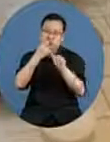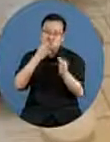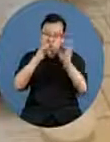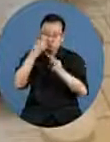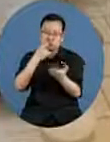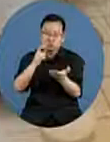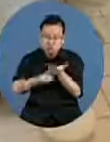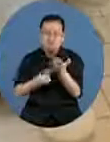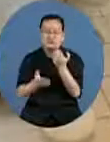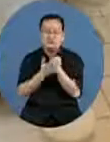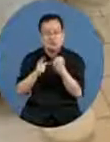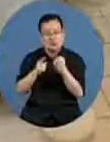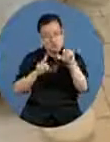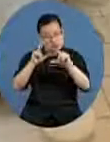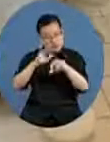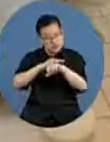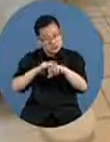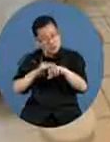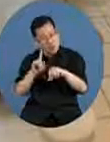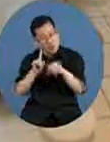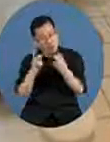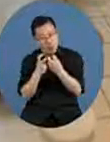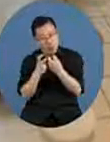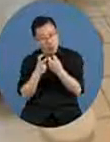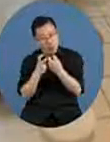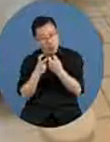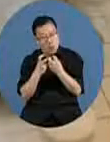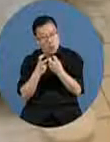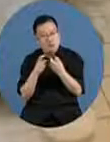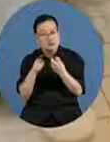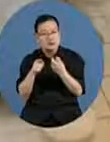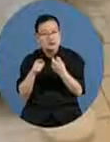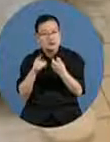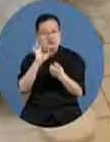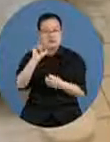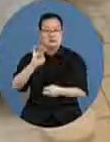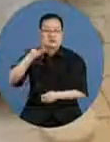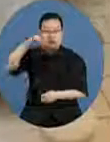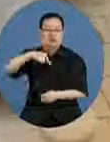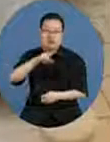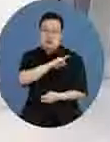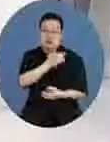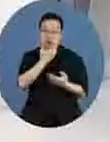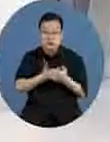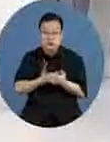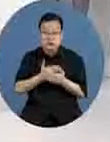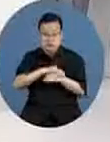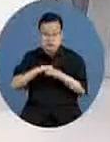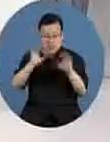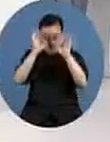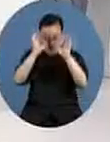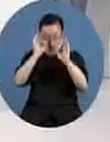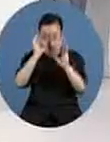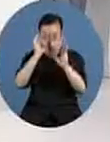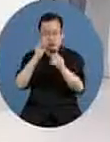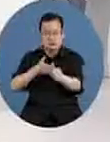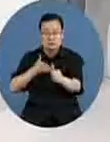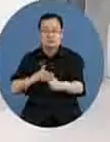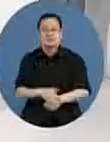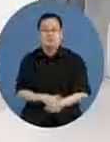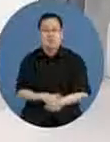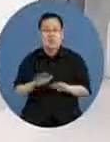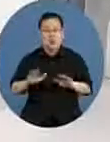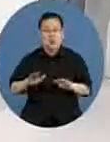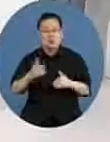모양도 네, 뭔가 껴붙이면서 또 입구자가 묘수가 아닌가 생각됩니다. 네, 오늘